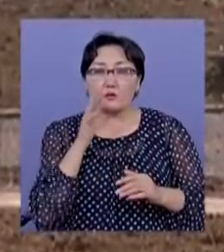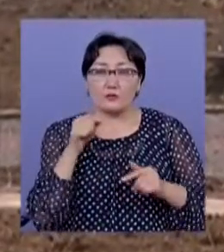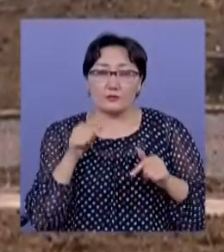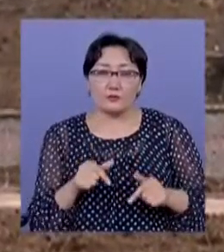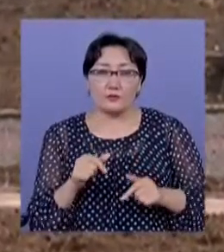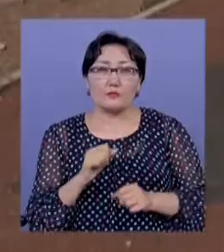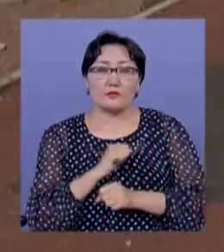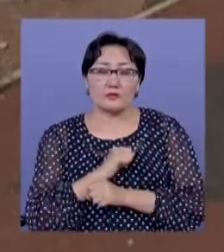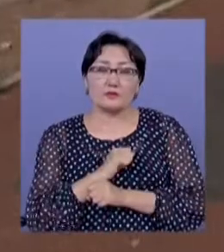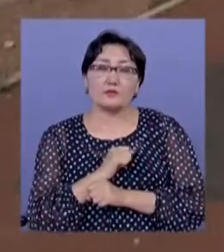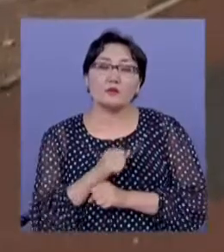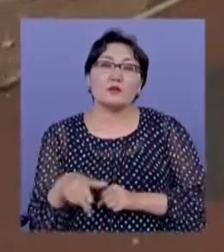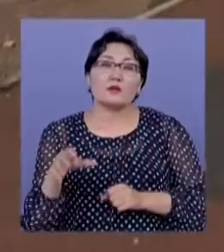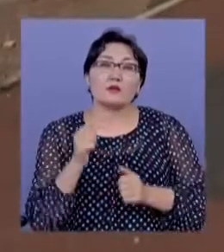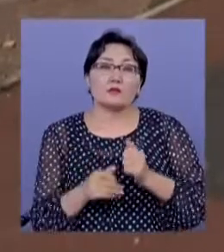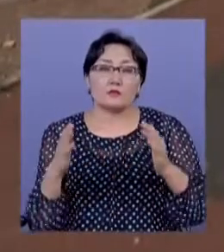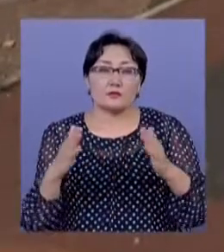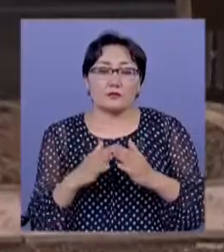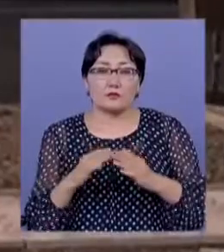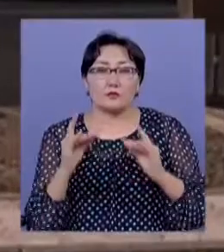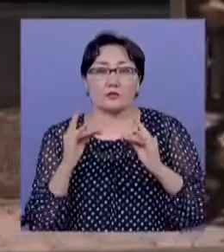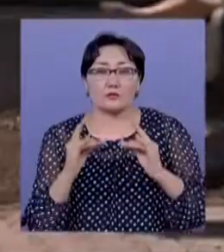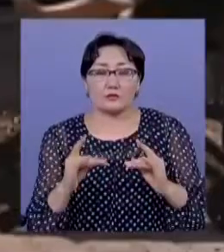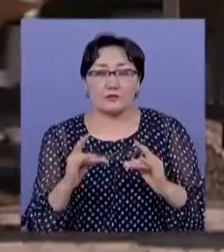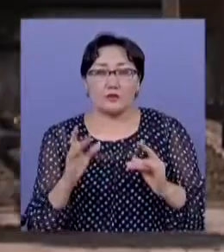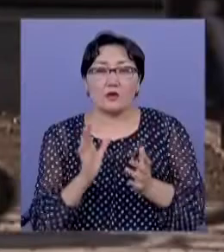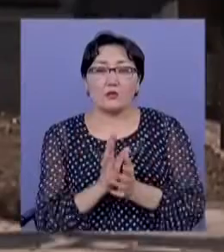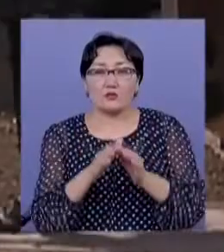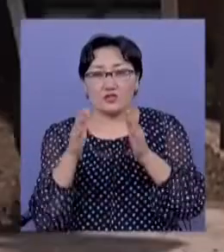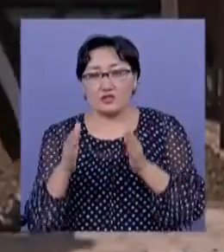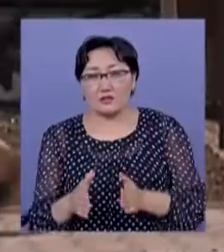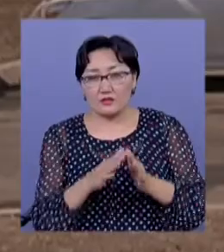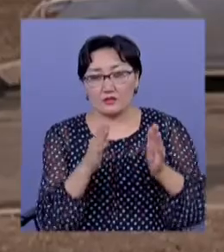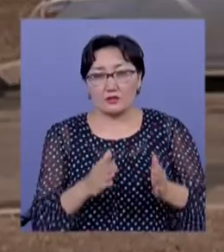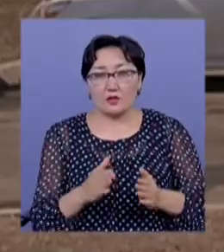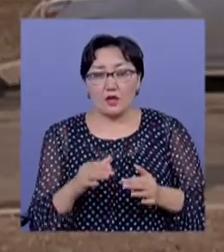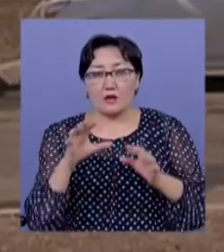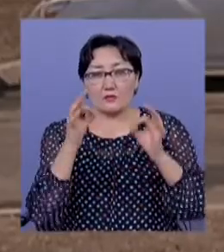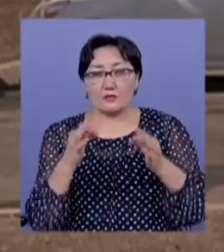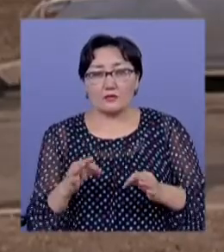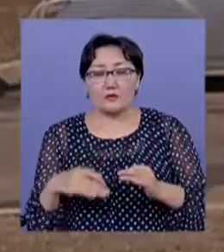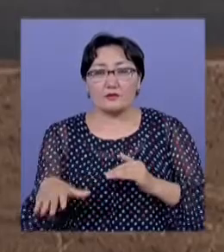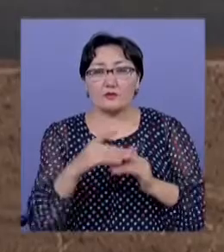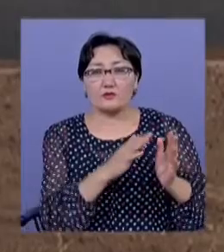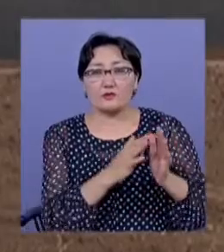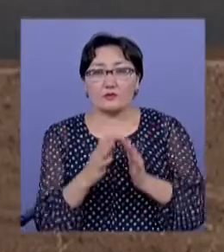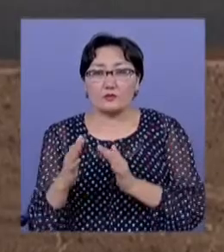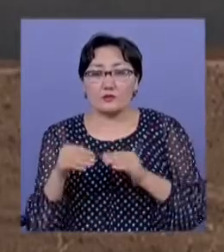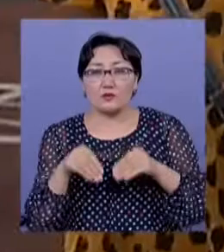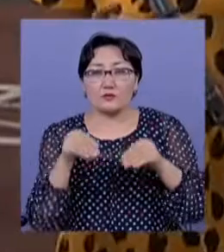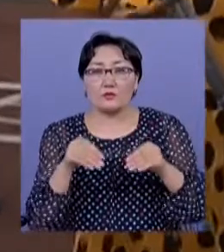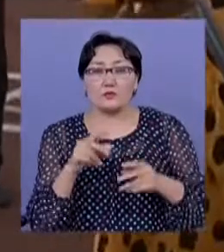осында өткізеді. Енді әр үйдің алдына орындықтар мен қоқыс жәшіктері орнатылмақ. Ал күзде маңайға жасыл желек егу